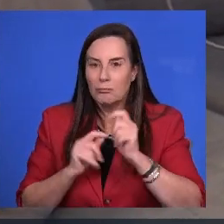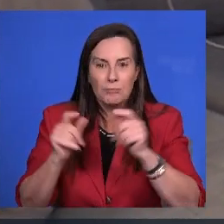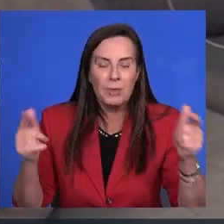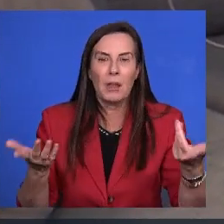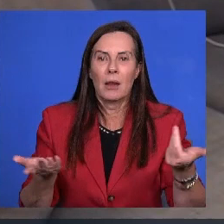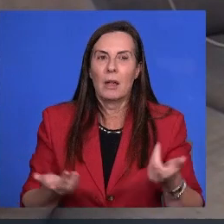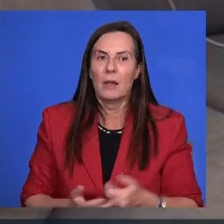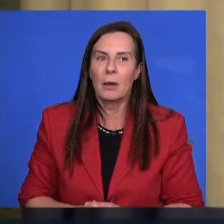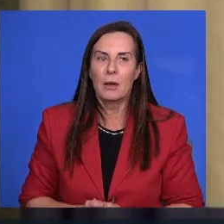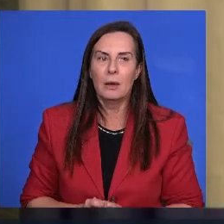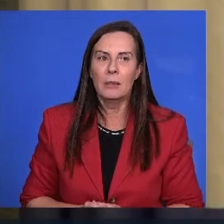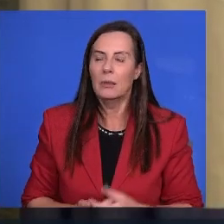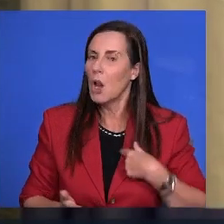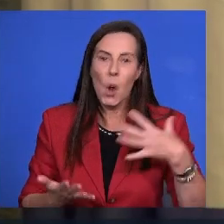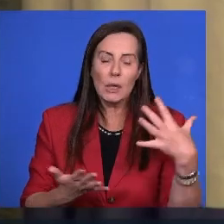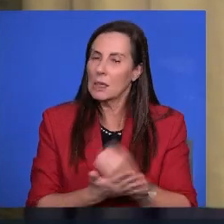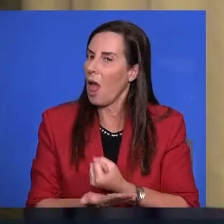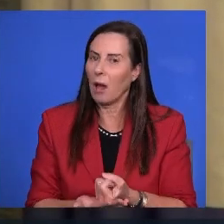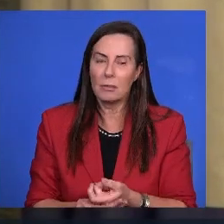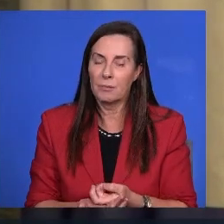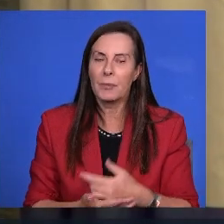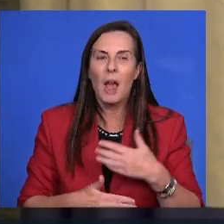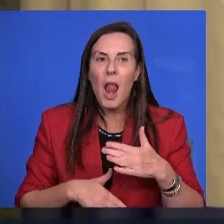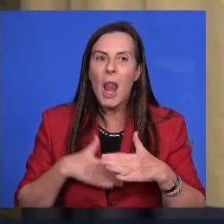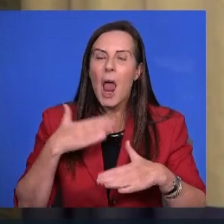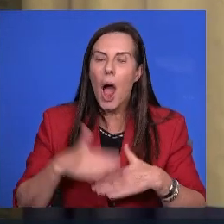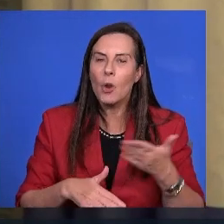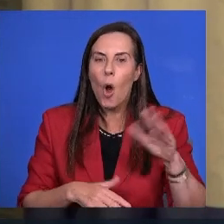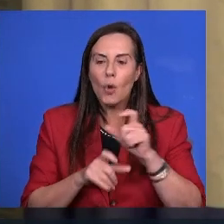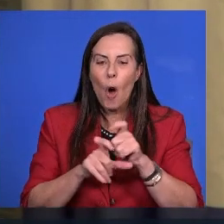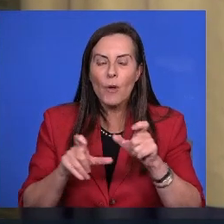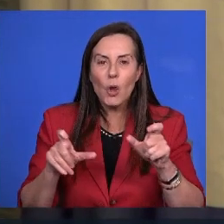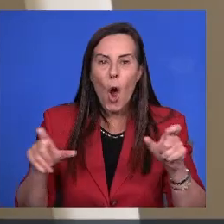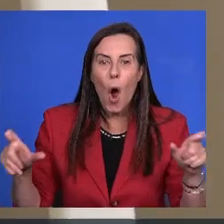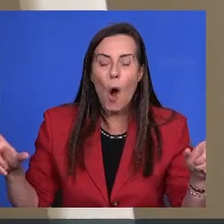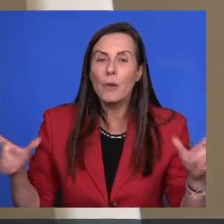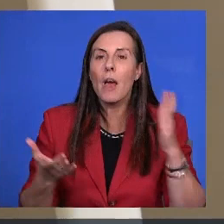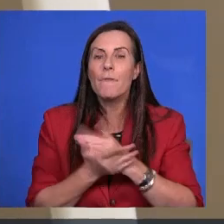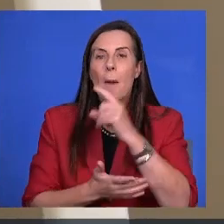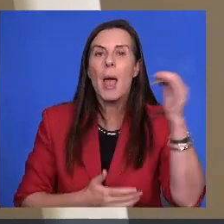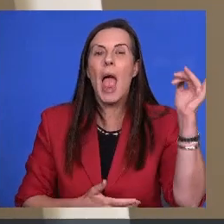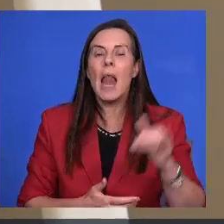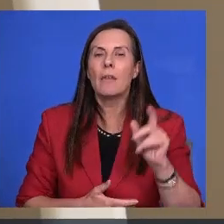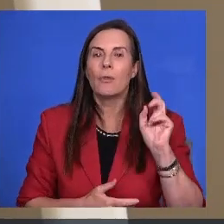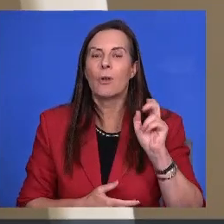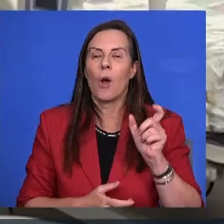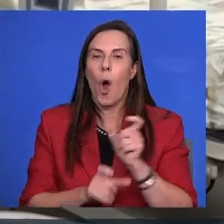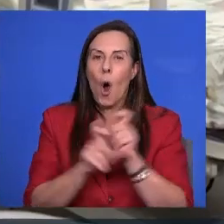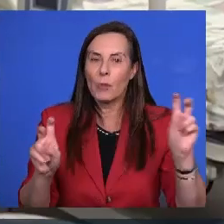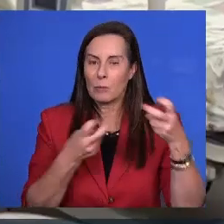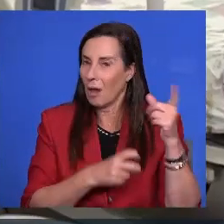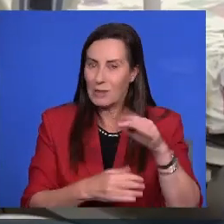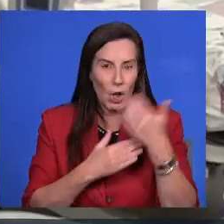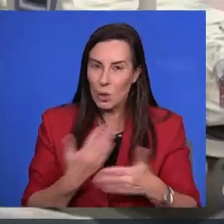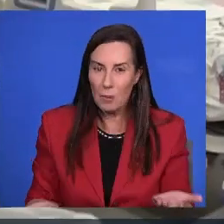שלא הצלחתי לעמוד בהם. לאט לאט זה הצטבר עד שהחוב הגיע ל-100 אלף שקלים להוצאה לפועל. אבל זה לא נגמר שם. כעת,